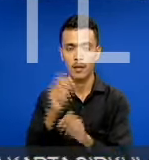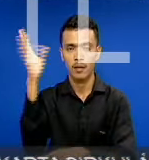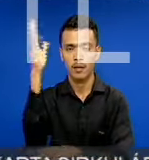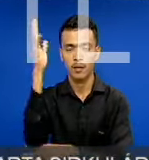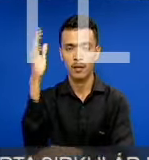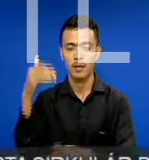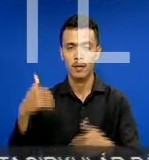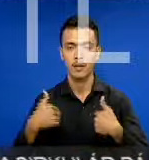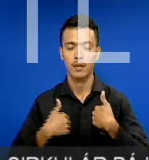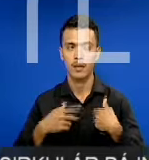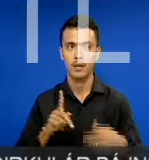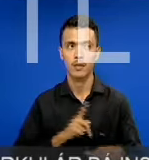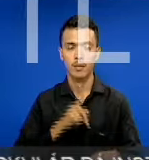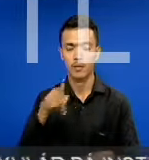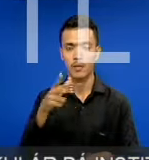Jor